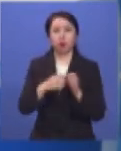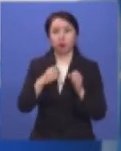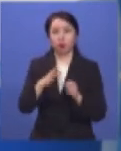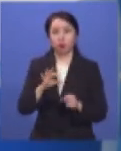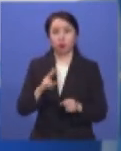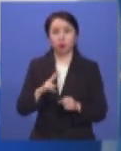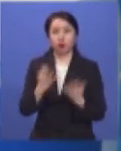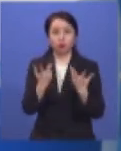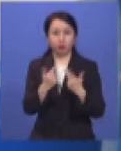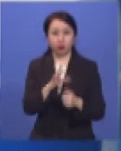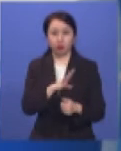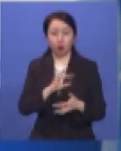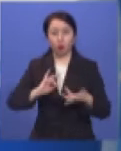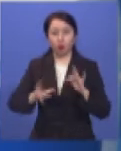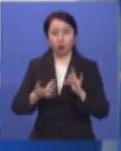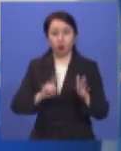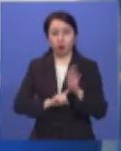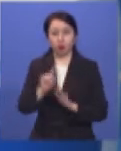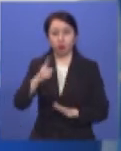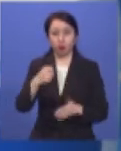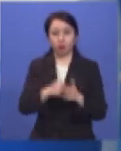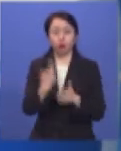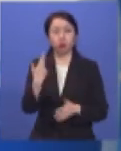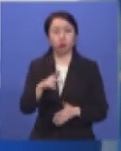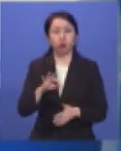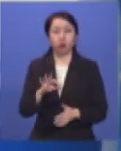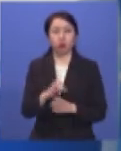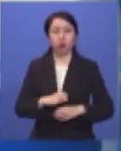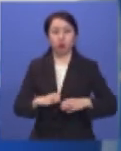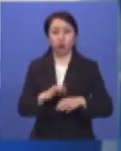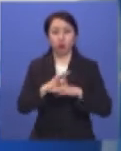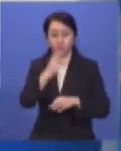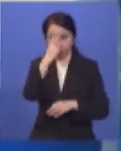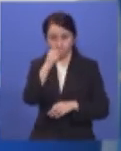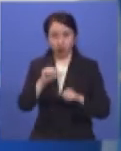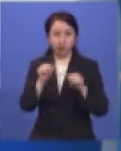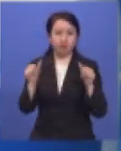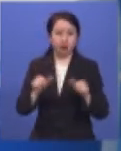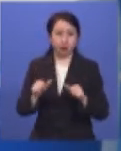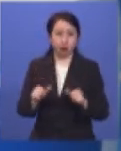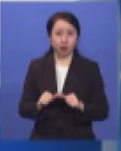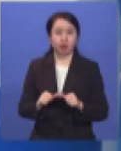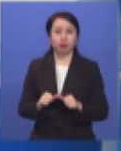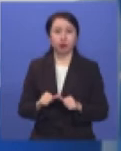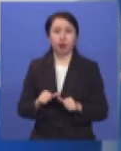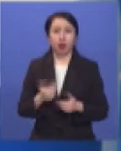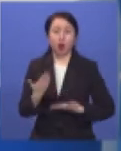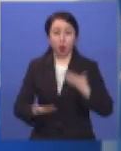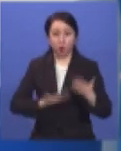октября перепись проводилась онлайн. С 1 по 30 октября кампания ведется в традиционном формате. Интервьюеры